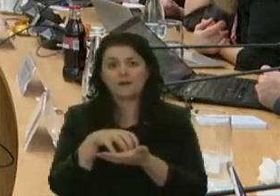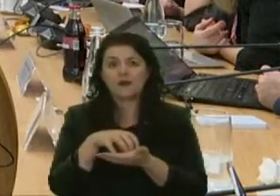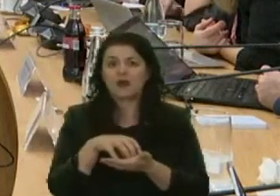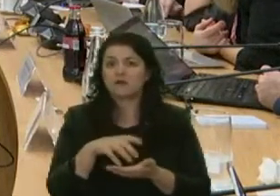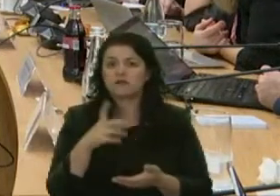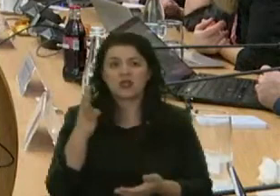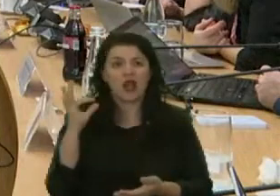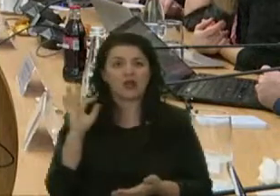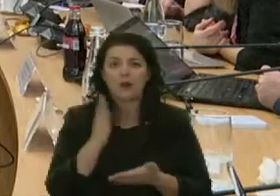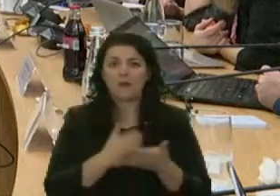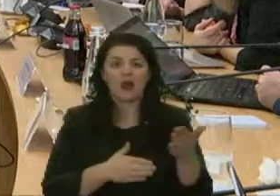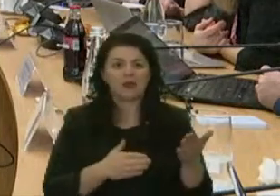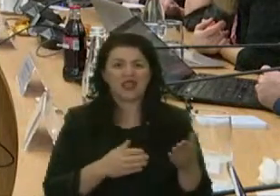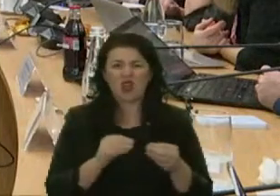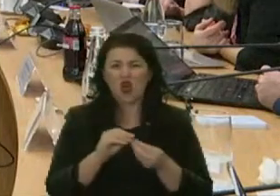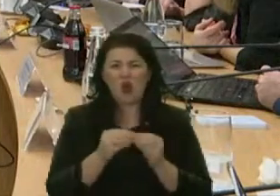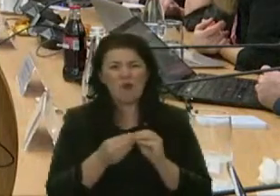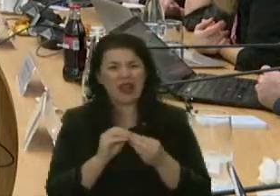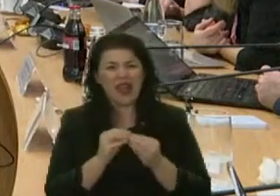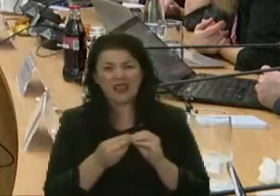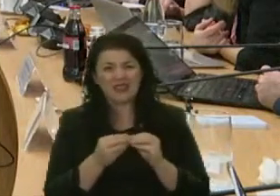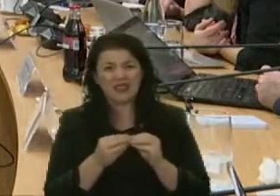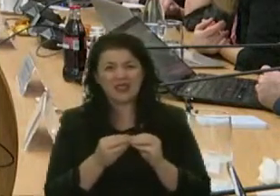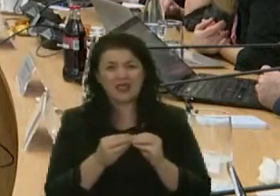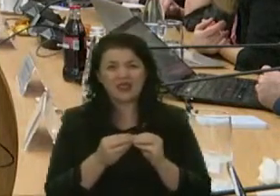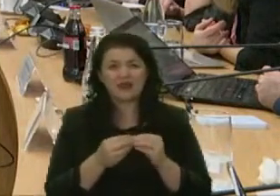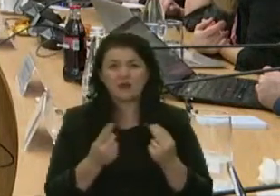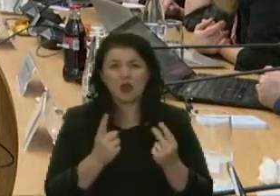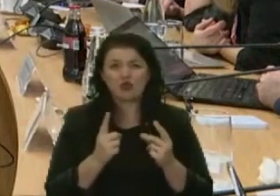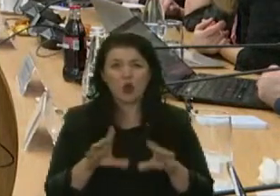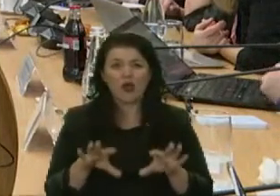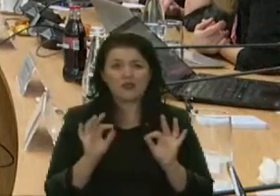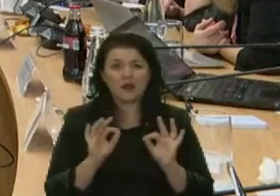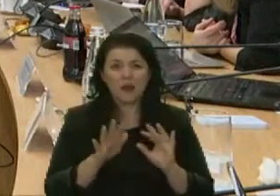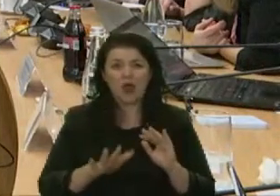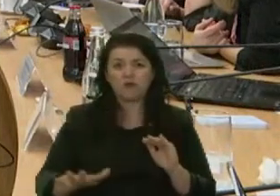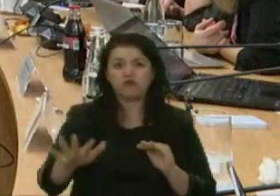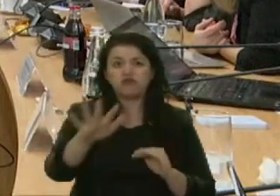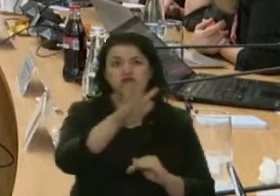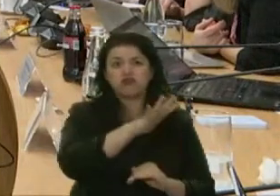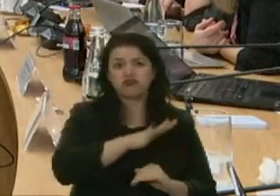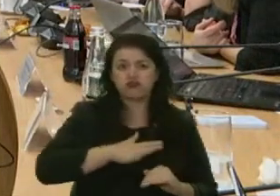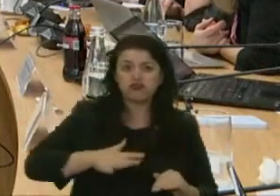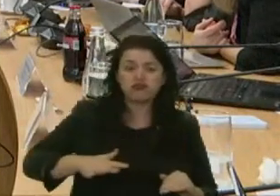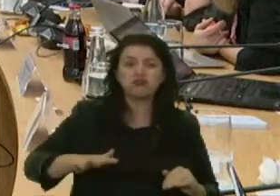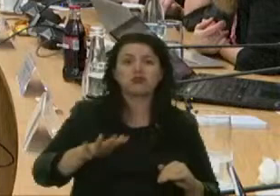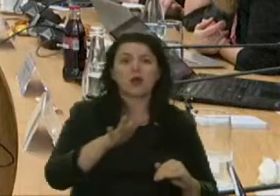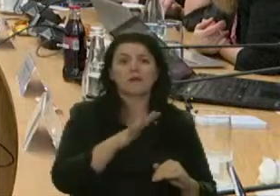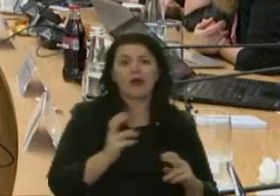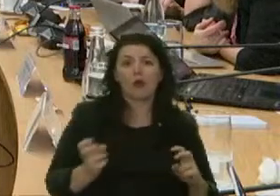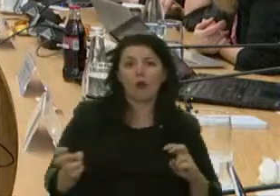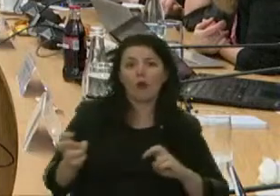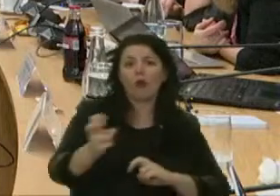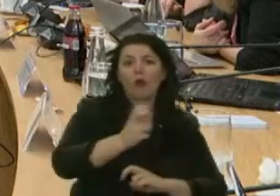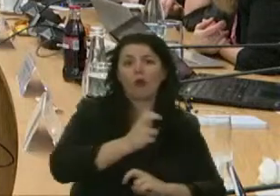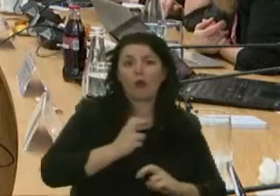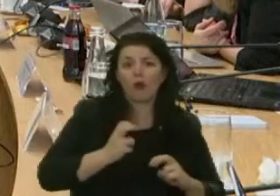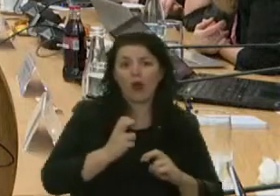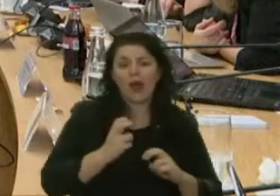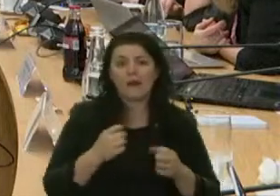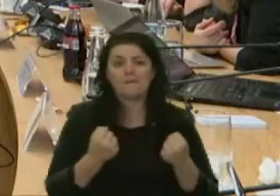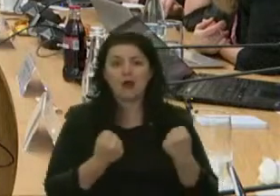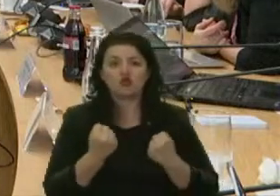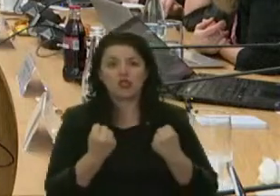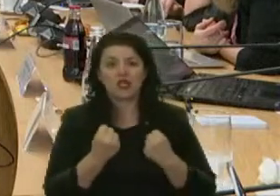parte este o chestiune destul de complicată pentru că nu găsim terenuri așa de mari unde CTP ul să și gare mașinile pe care le au acolo deci chiar